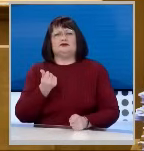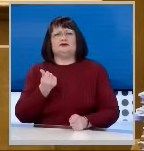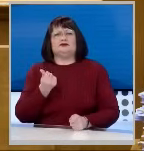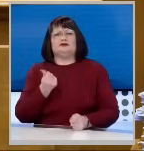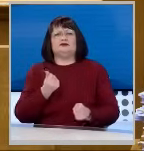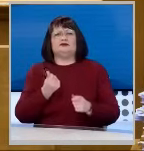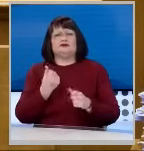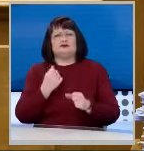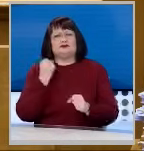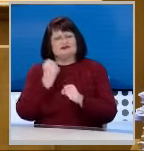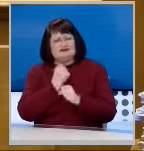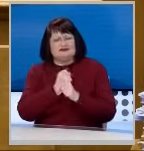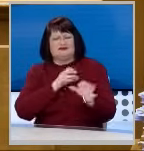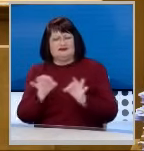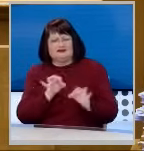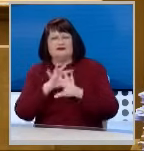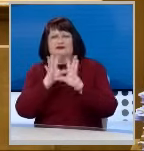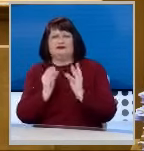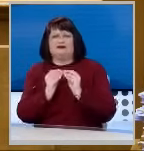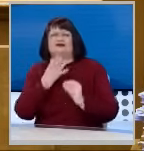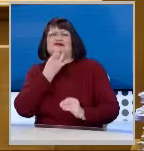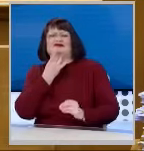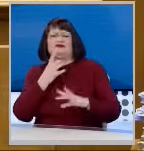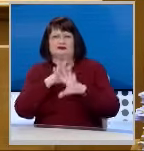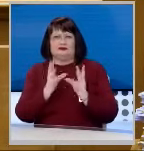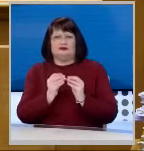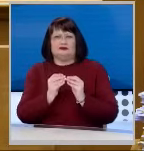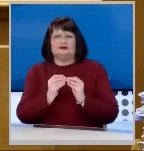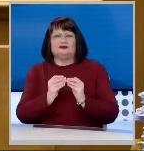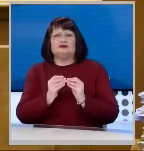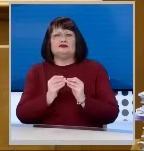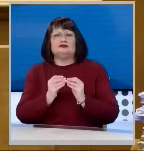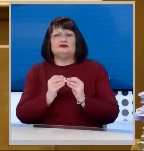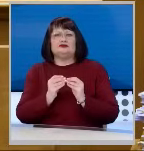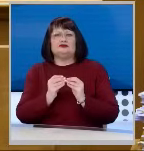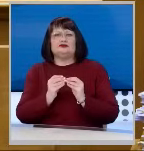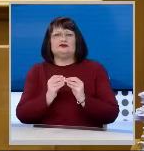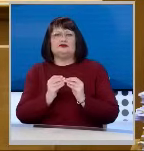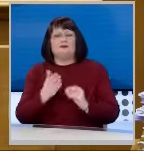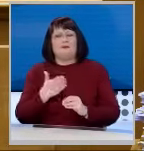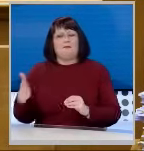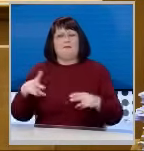μεθοδεύσεις με τους γνωστούς τραμπουκισμούς και με τις γνωστές παρακρατικές